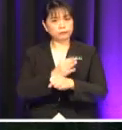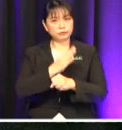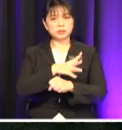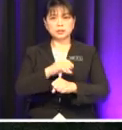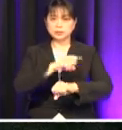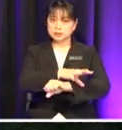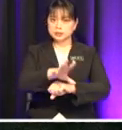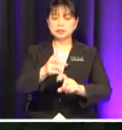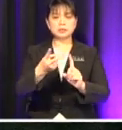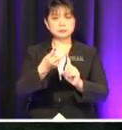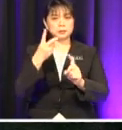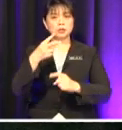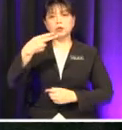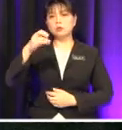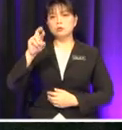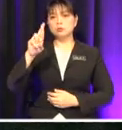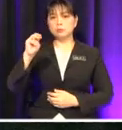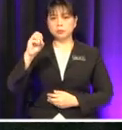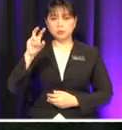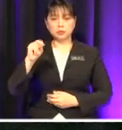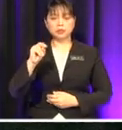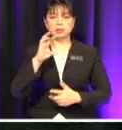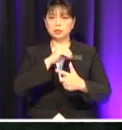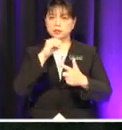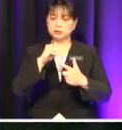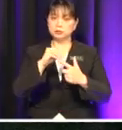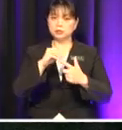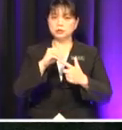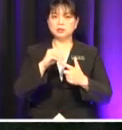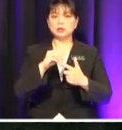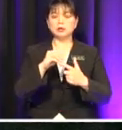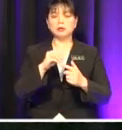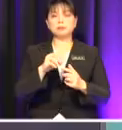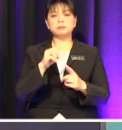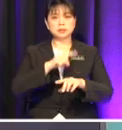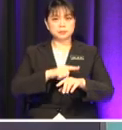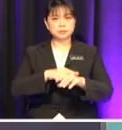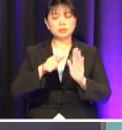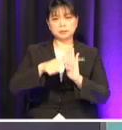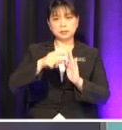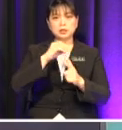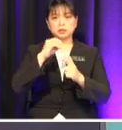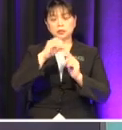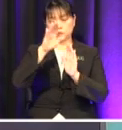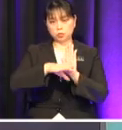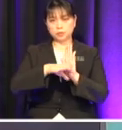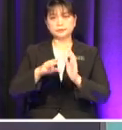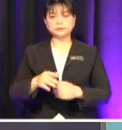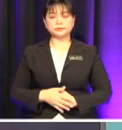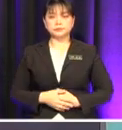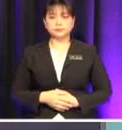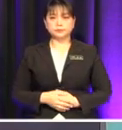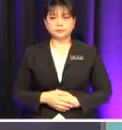Oke jadi untuk yang ini homoni adalah hormon tumbesaran jadi hormon